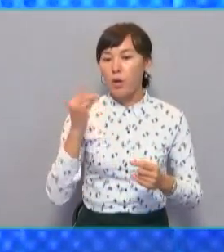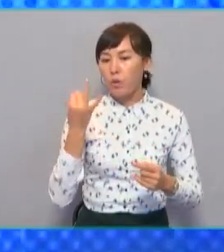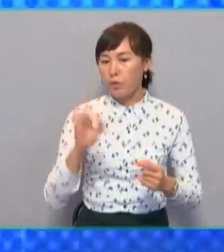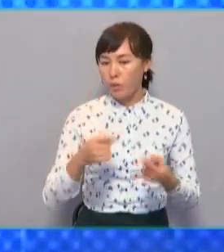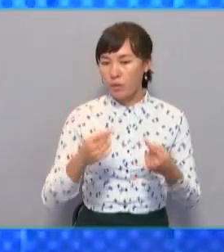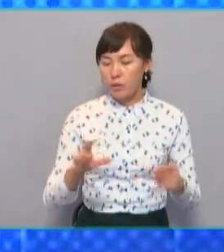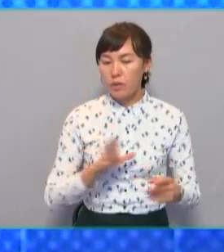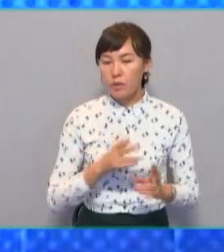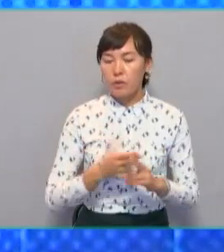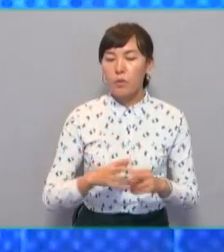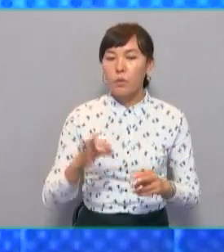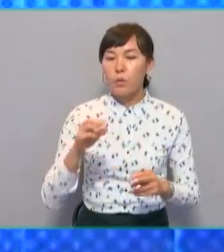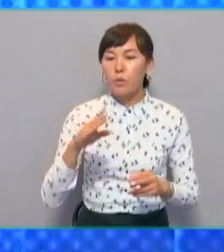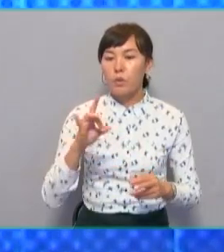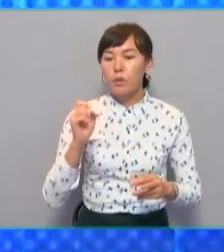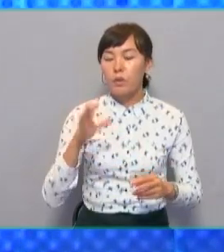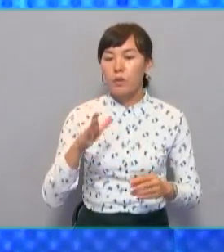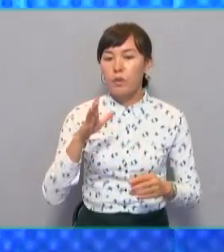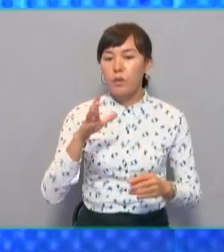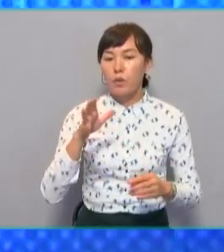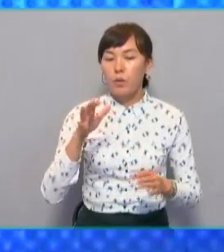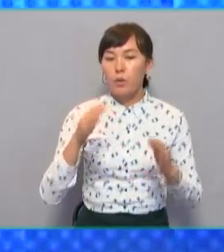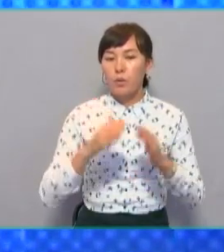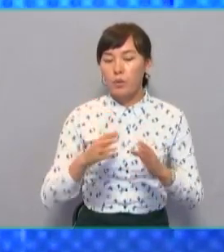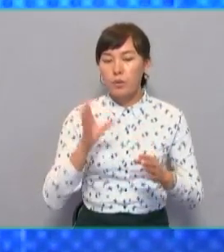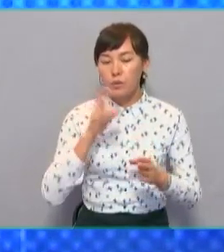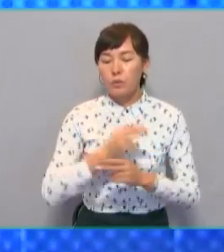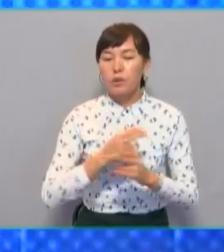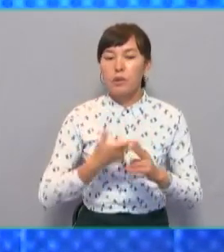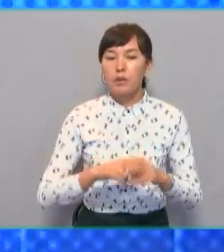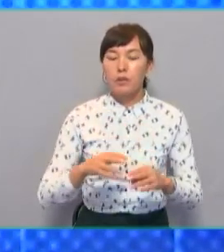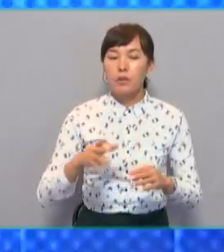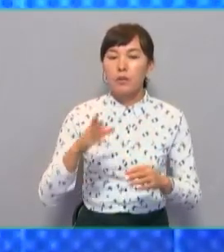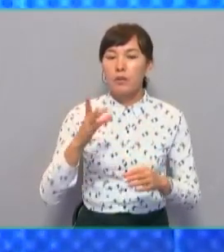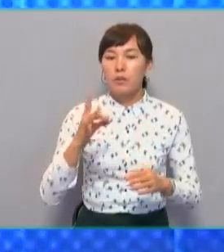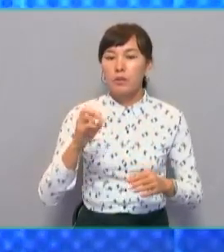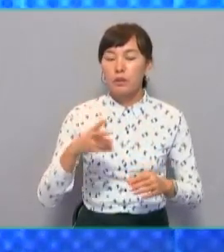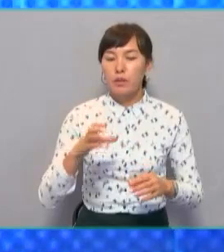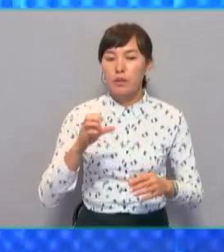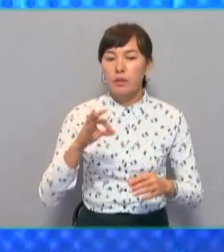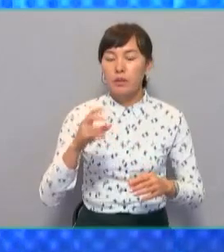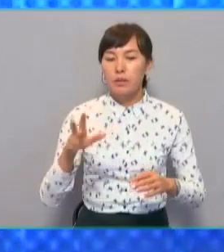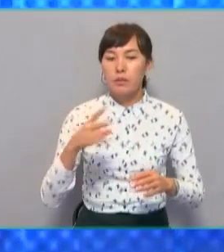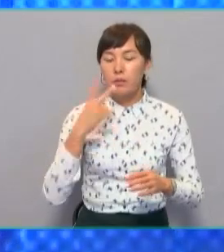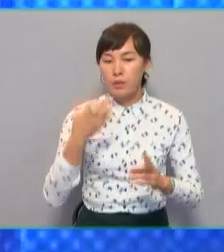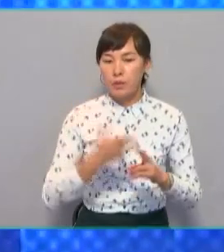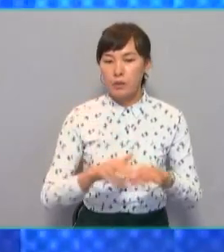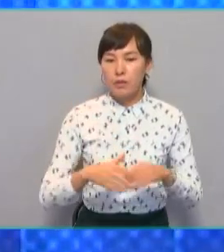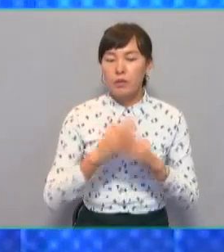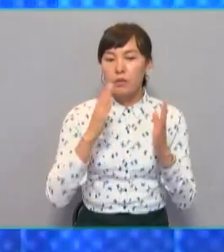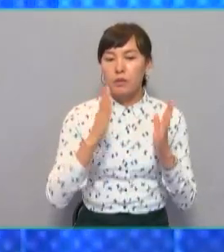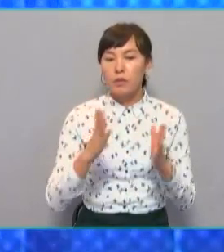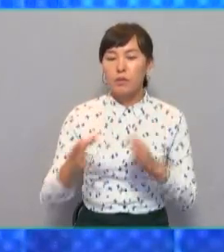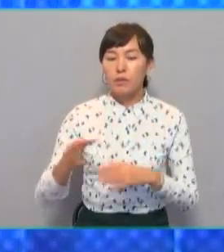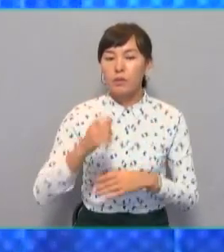тәсіліне көшті. Отырар ауданының шопандары уақ малды үйде жатып суғарады. Отарды дронмен қайырып, сканермен санайды. Бұл жаңа жобалар